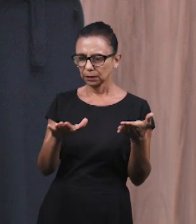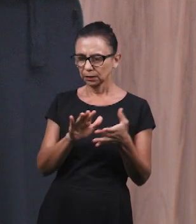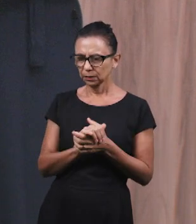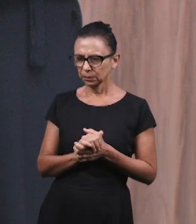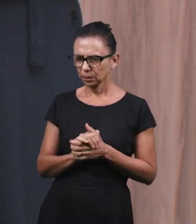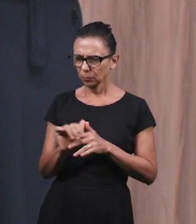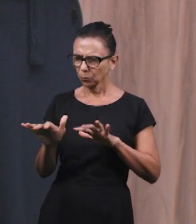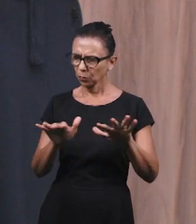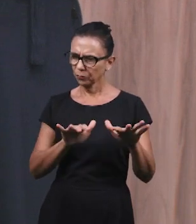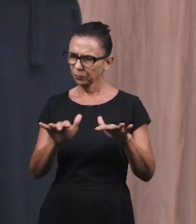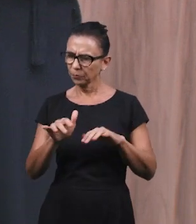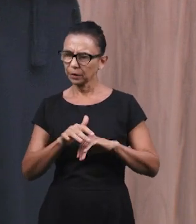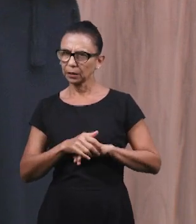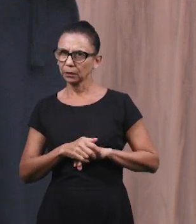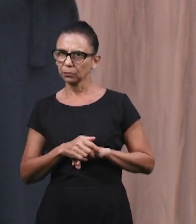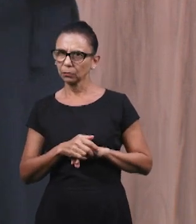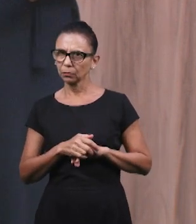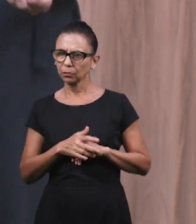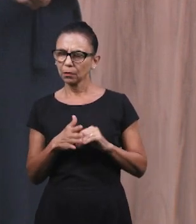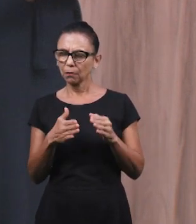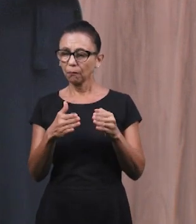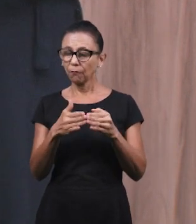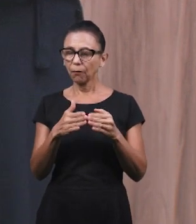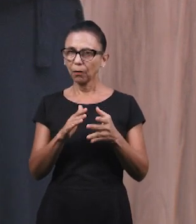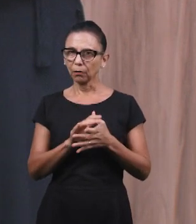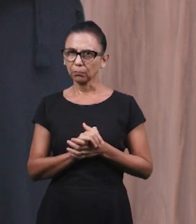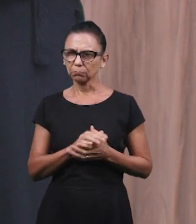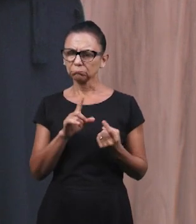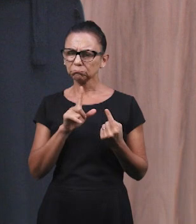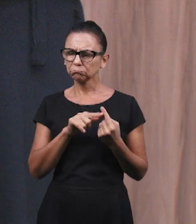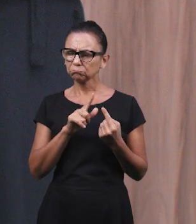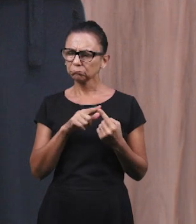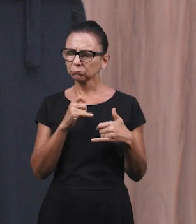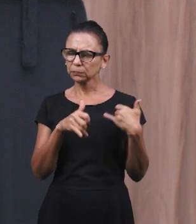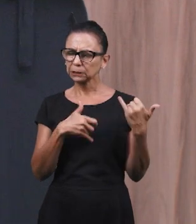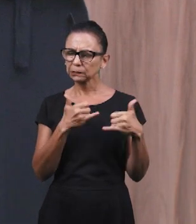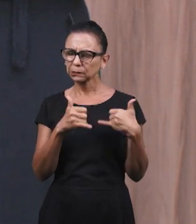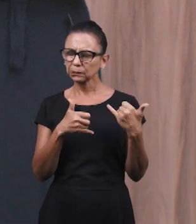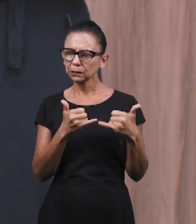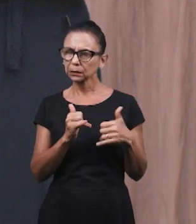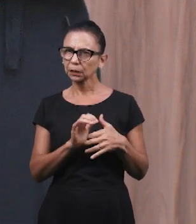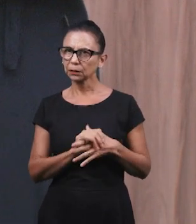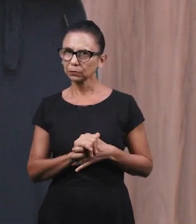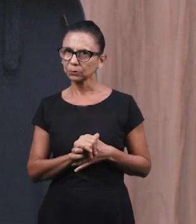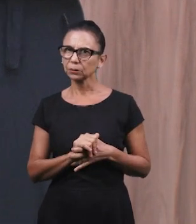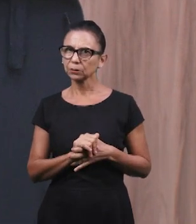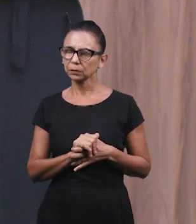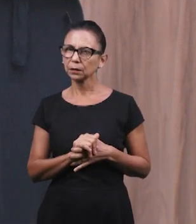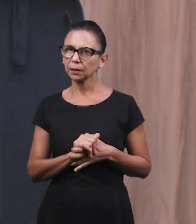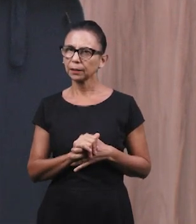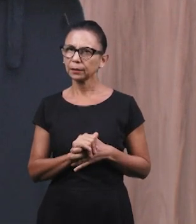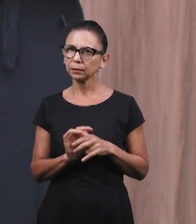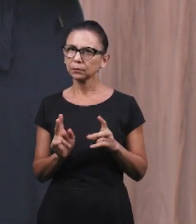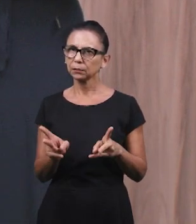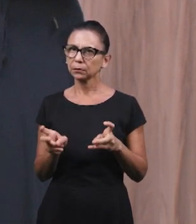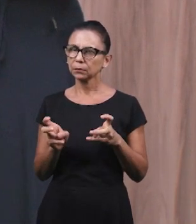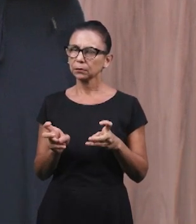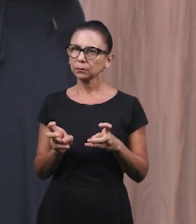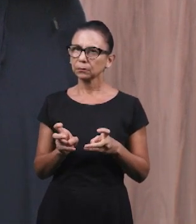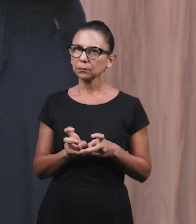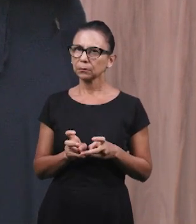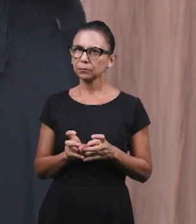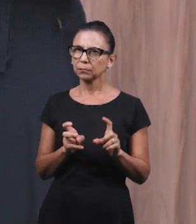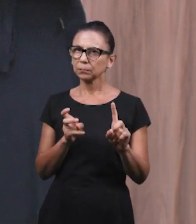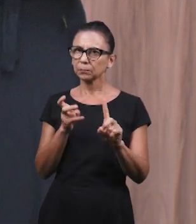mouvements qu'elle fait, les intérêts sur les jouets qu'elle a et observer